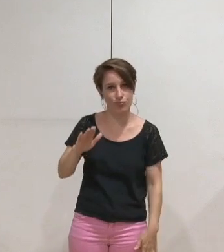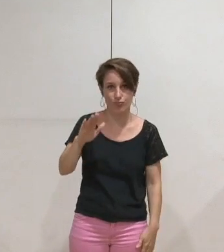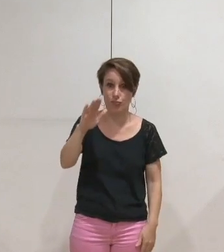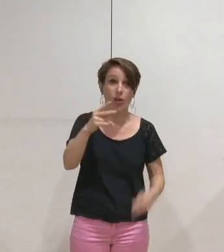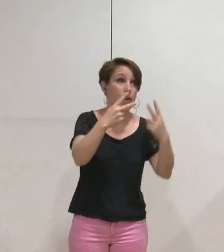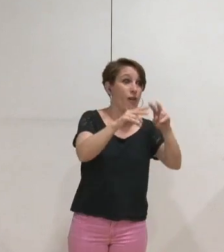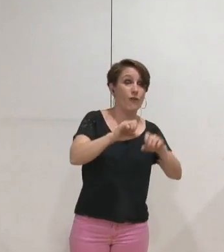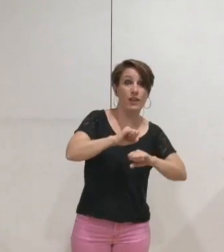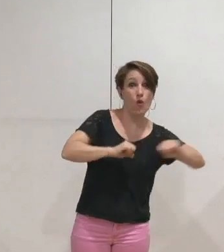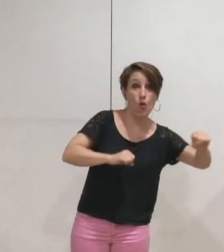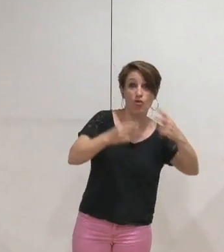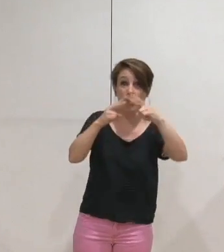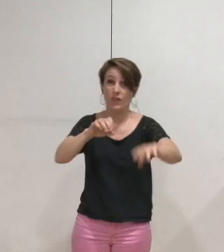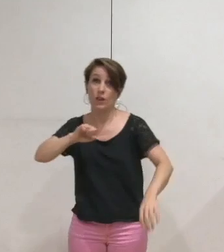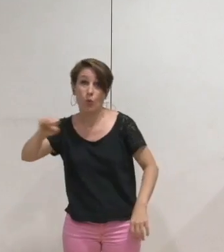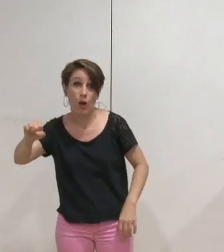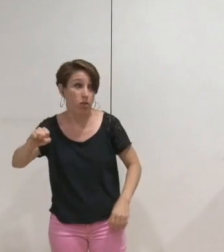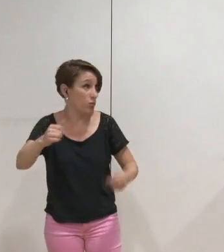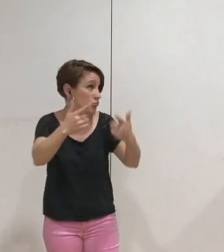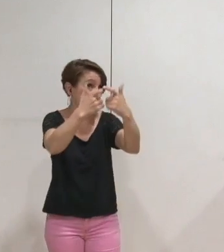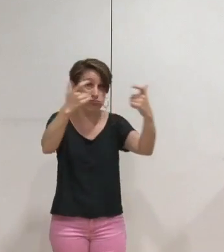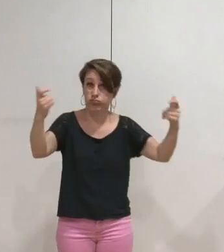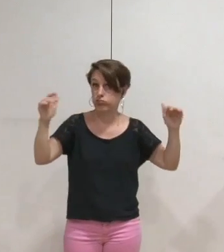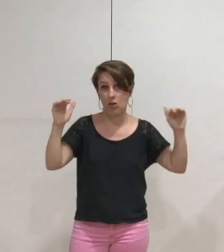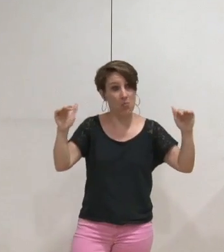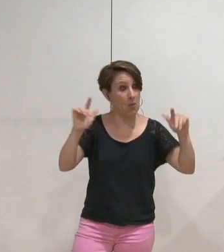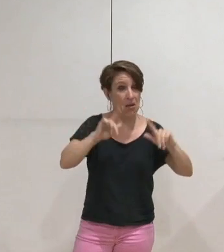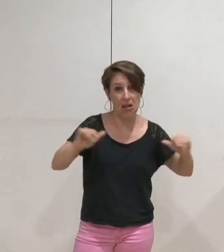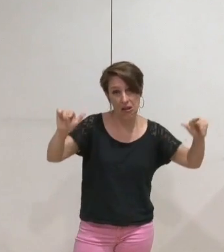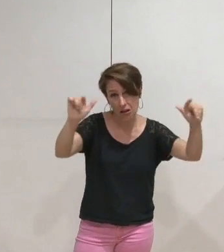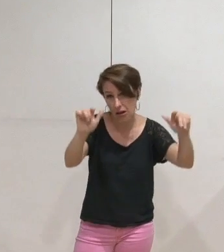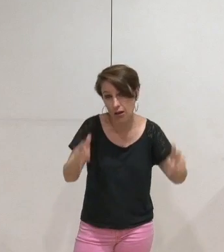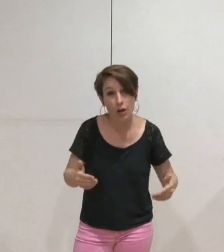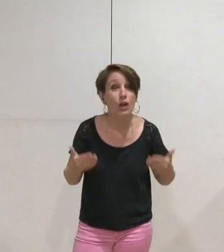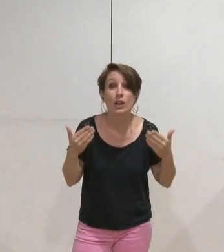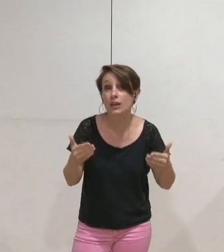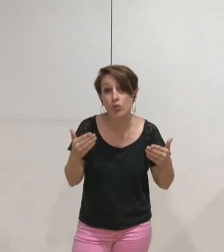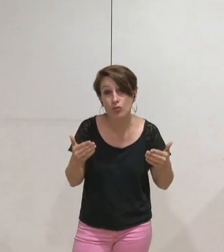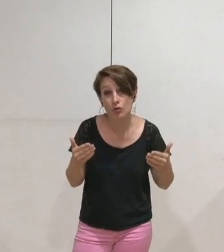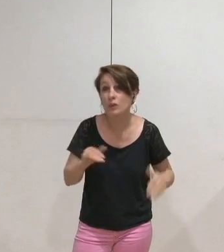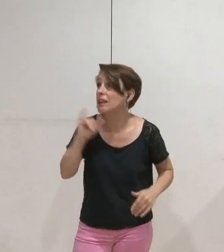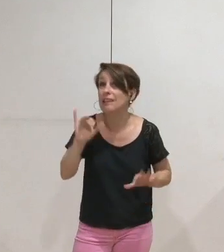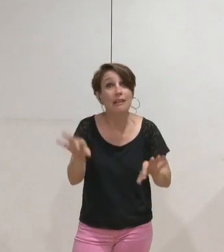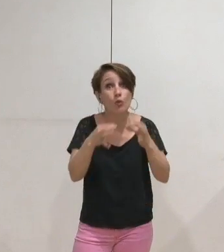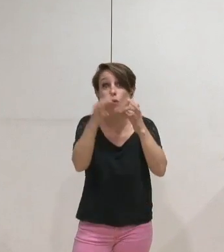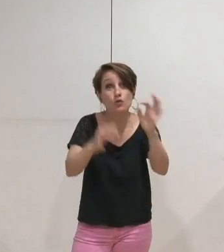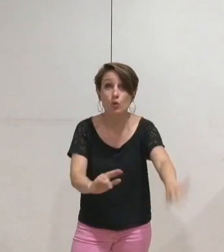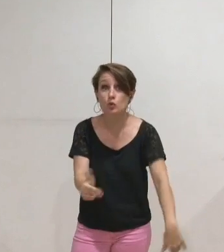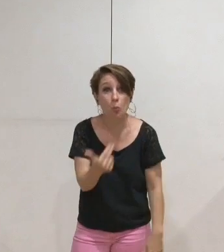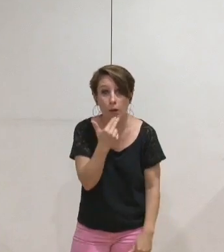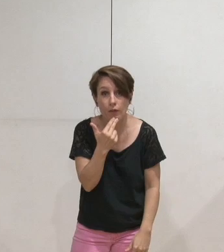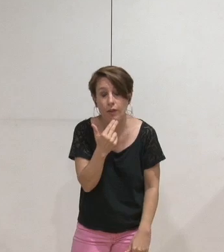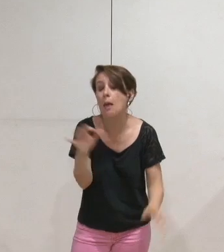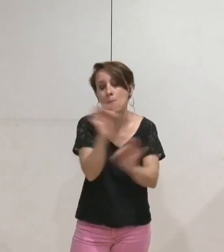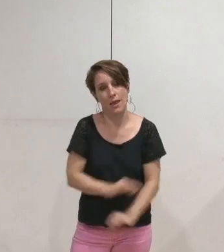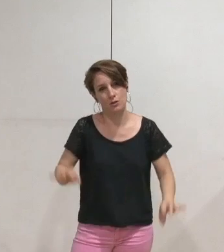gauche il y a des villes de droite voilà il y a des des villes de tout et aujourd'hui nous pouvons constater que personne n'a trouvé de solution pour